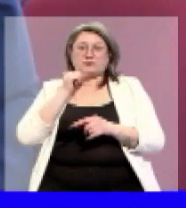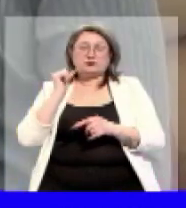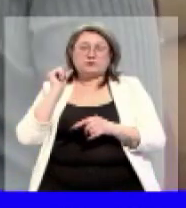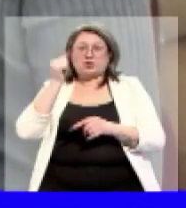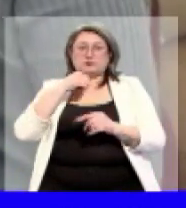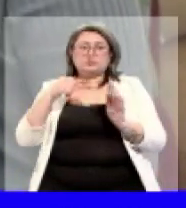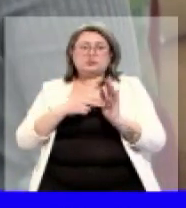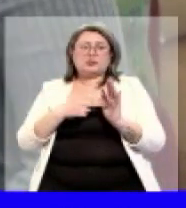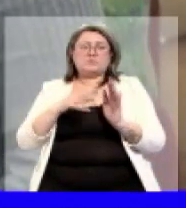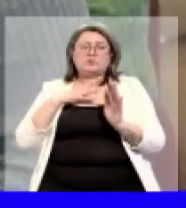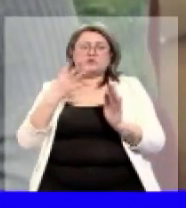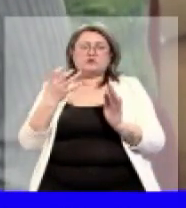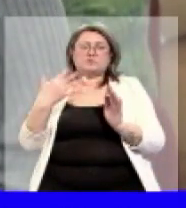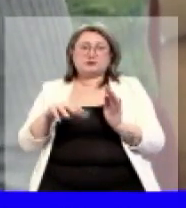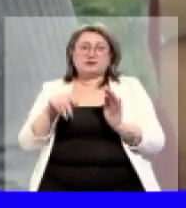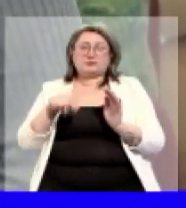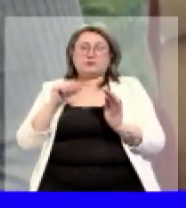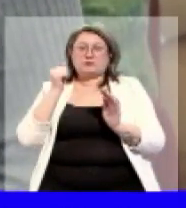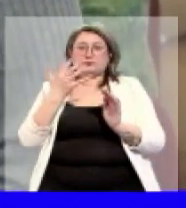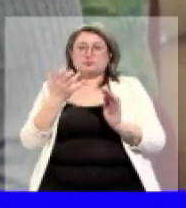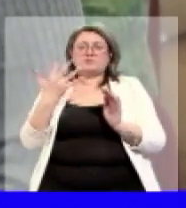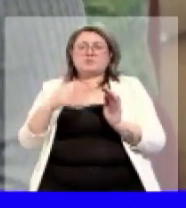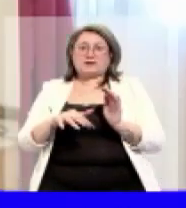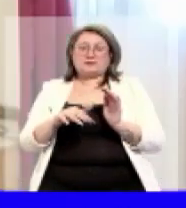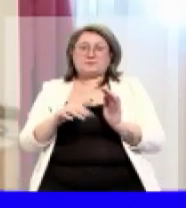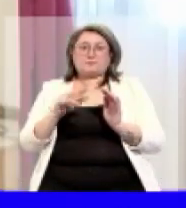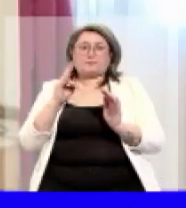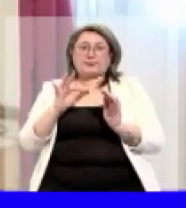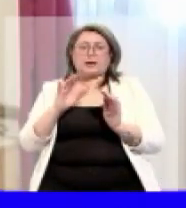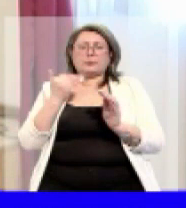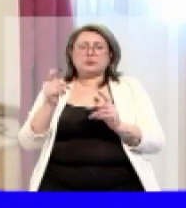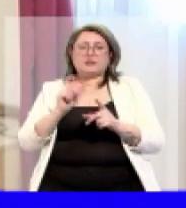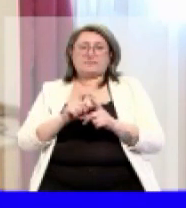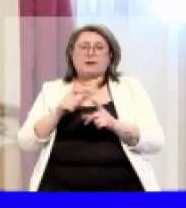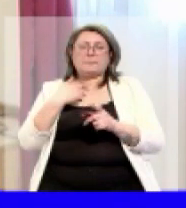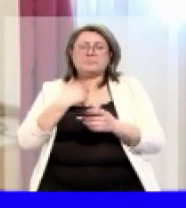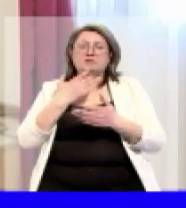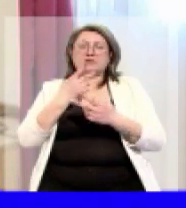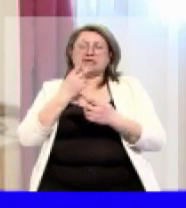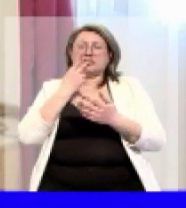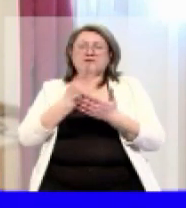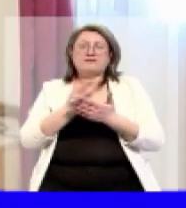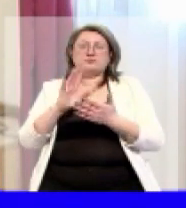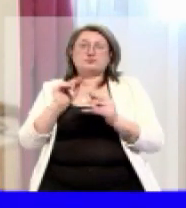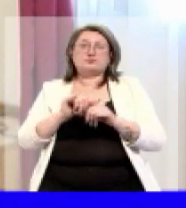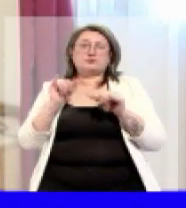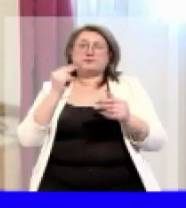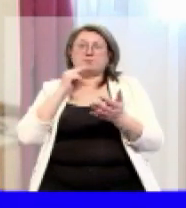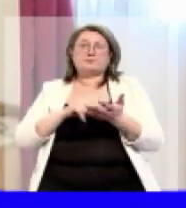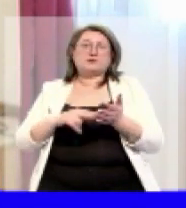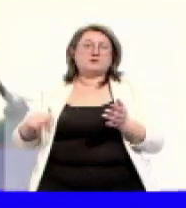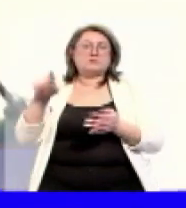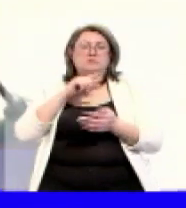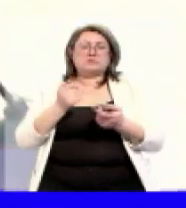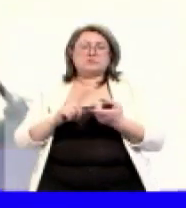450 теңге болса, биыл 550 теңге екен. Алайда салынатын салық әсерінен тамақтану құнының өскенін байқамаймыз дейді